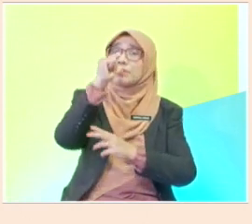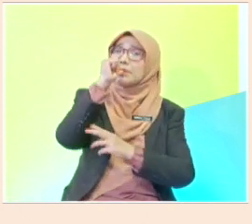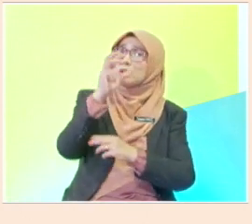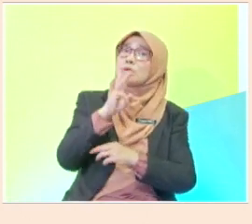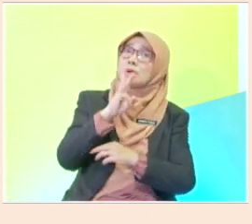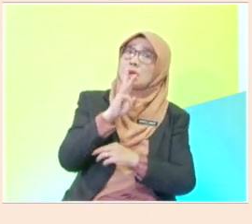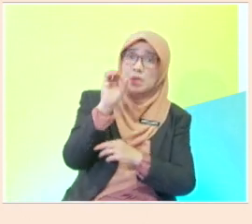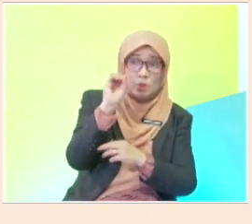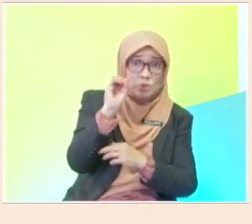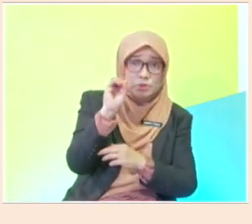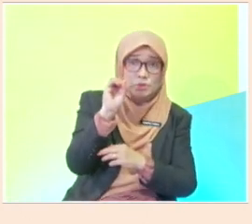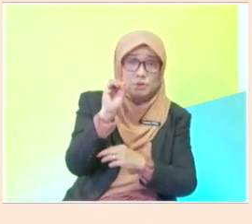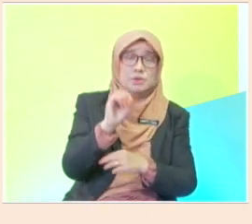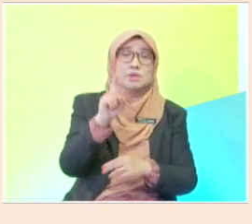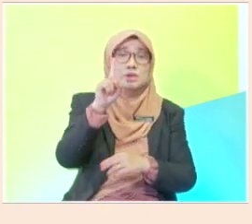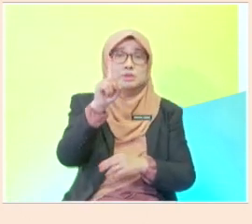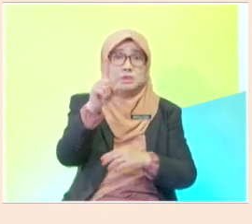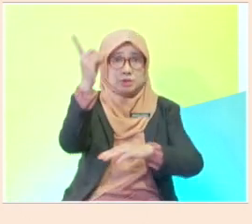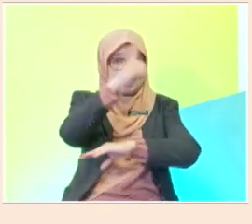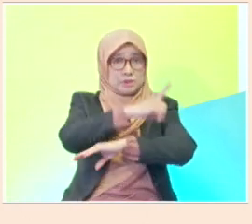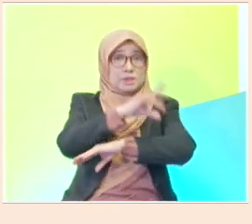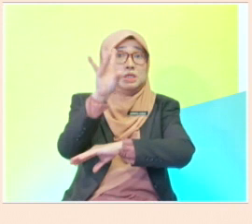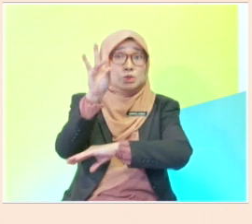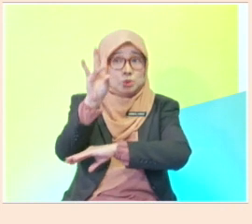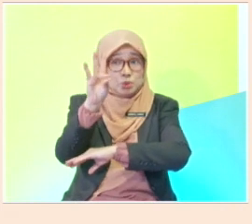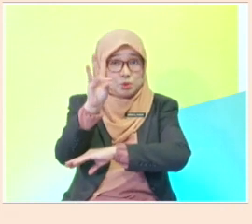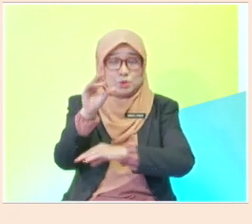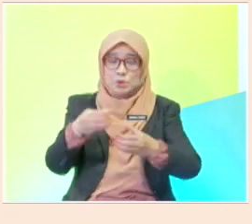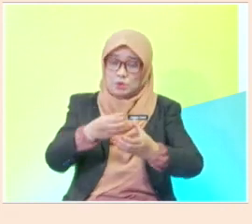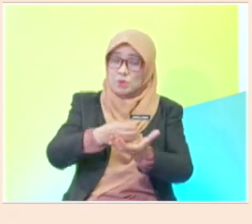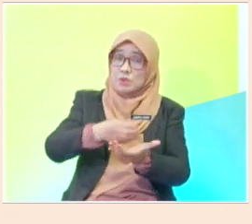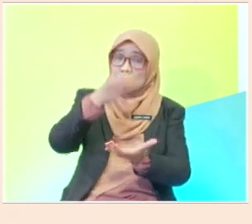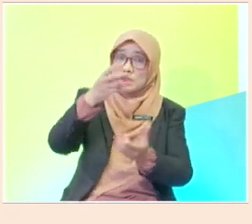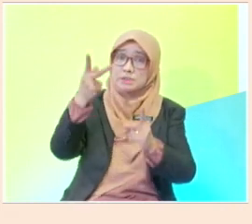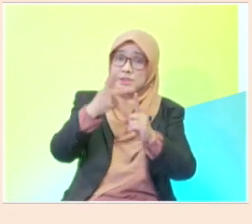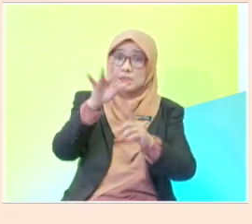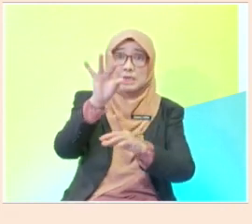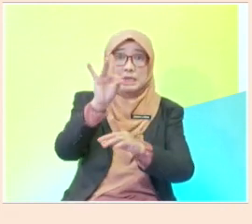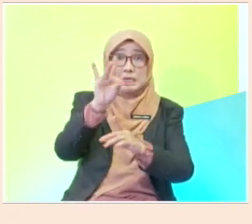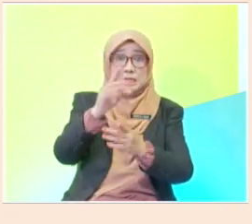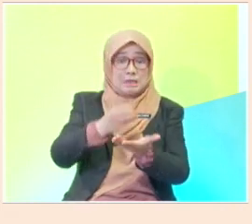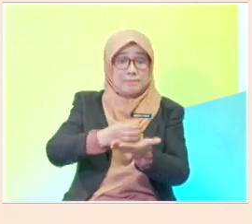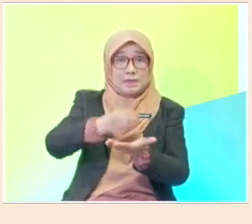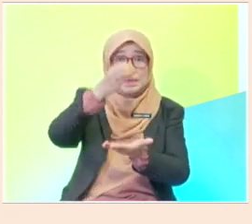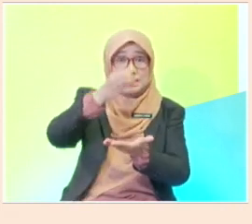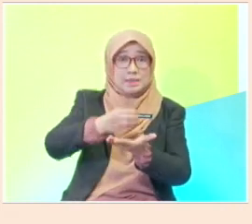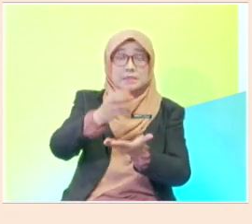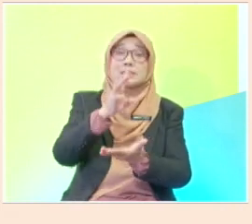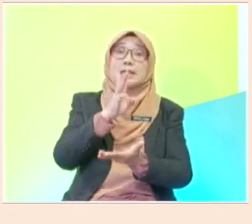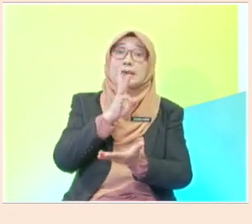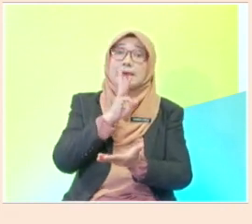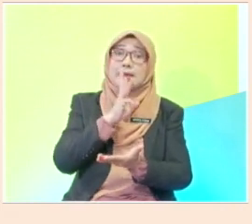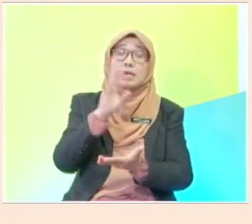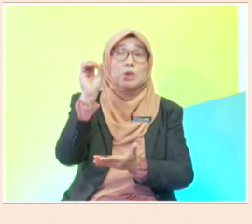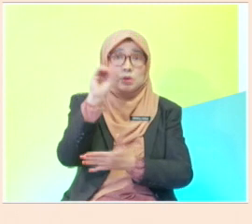sangat penting. Sekurang-kurangnya sehari berapa gelas, Hanif? 7 gelas ya, Cikgu. 7 gelas ke 8 gelas. 7 gelas air kosong, Cikgu. Air